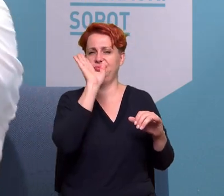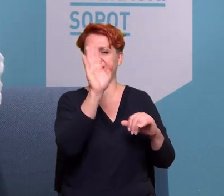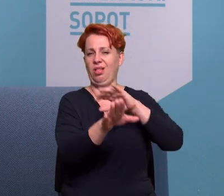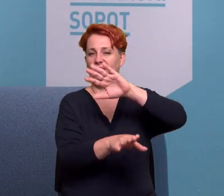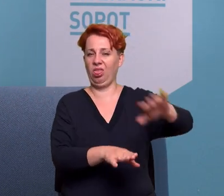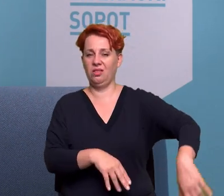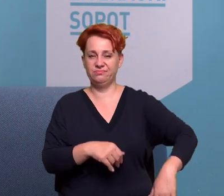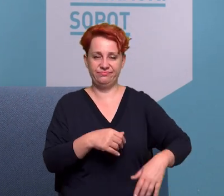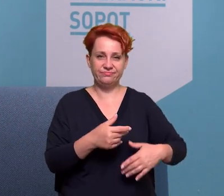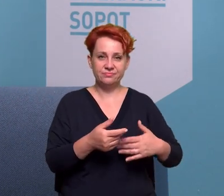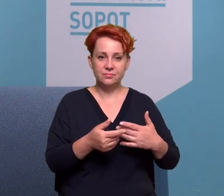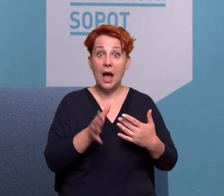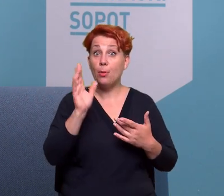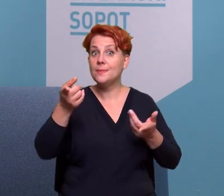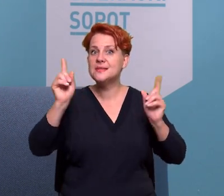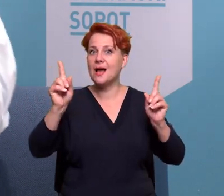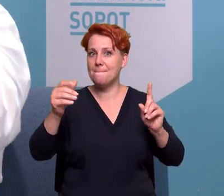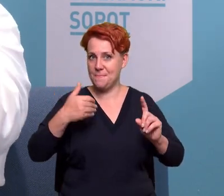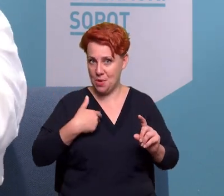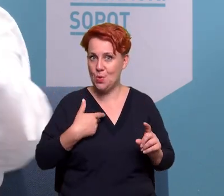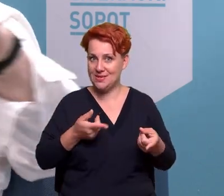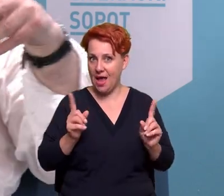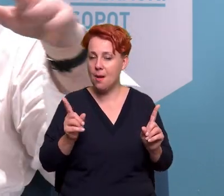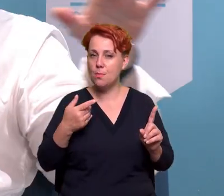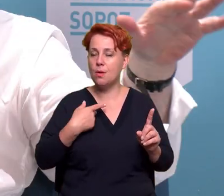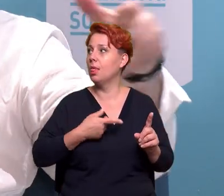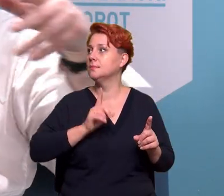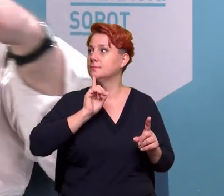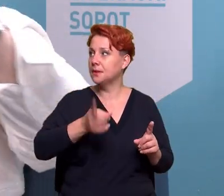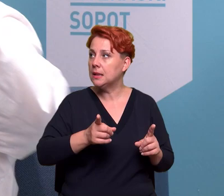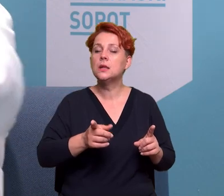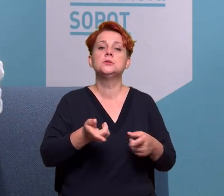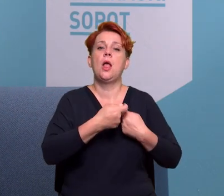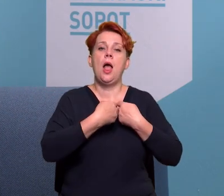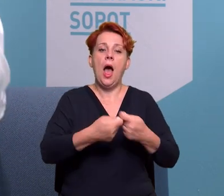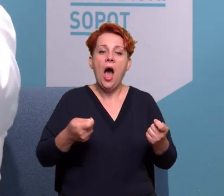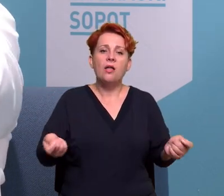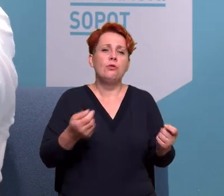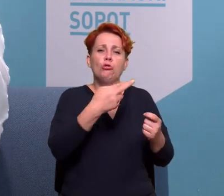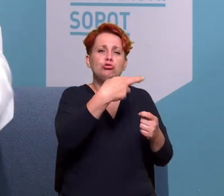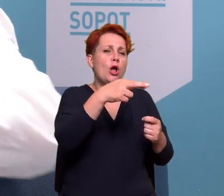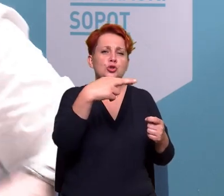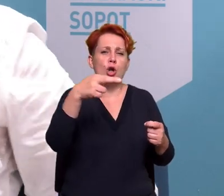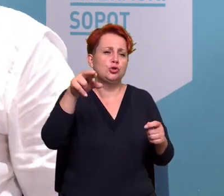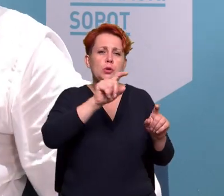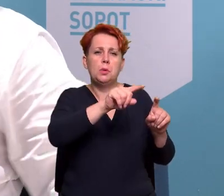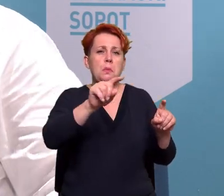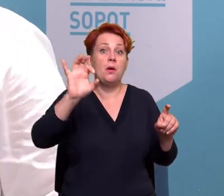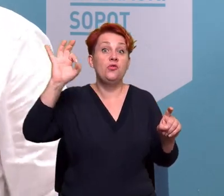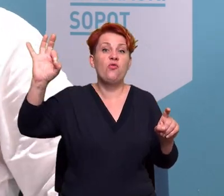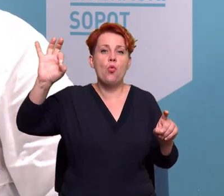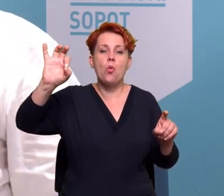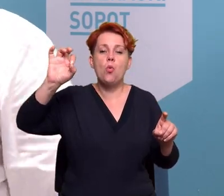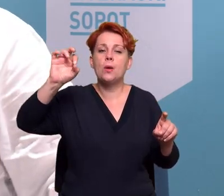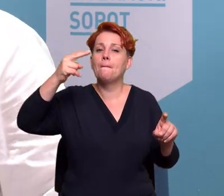Potem zostało to zakazane. Weszły takie zarządzenia, że tam handel tymi akcesoriami nazistowskimi